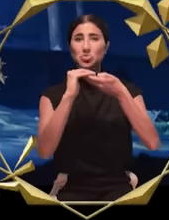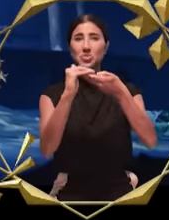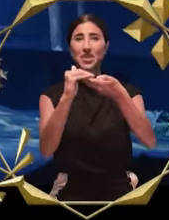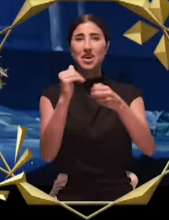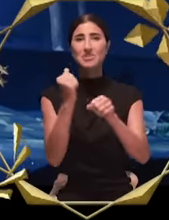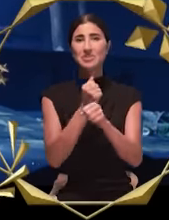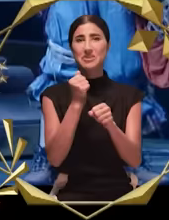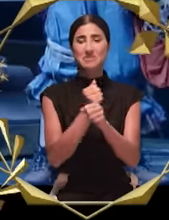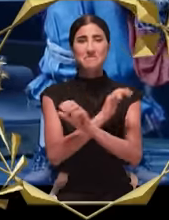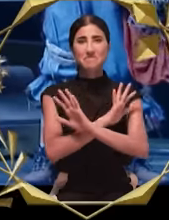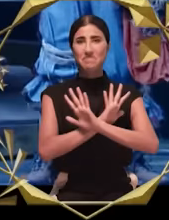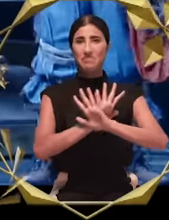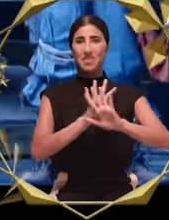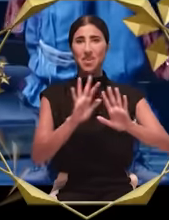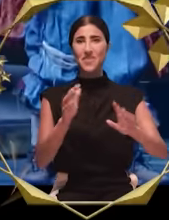لا جدوى.